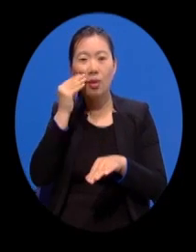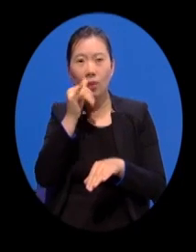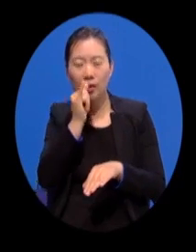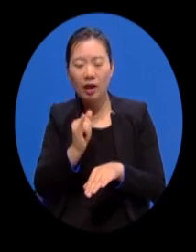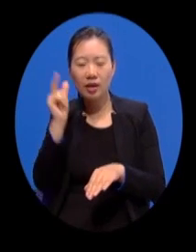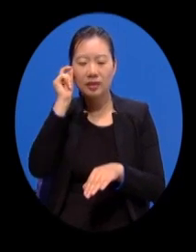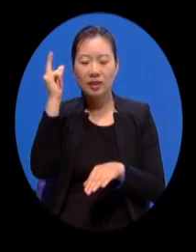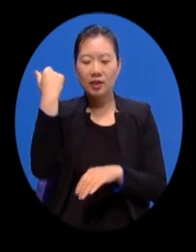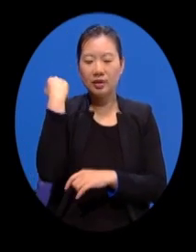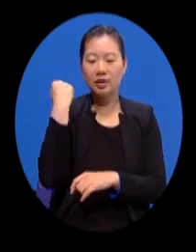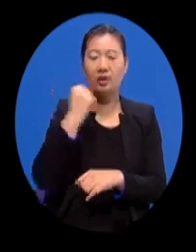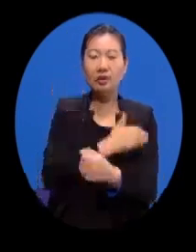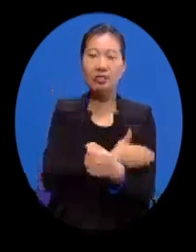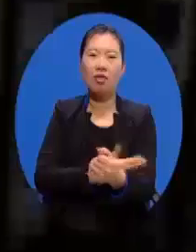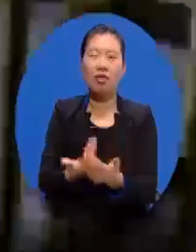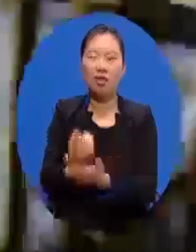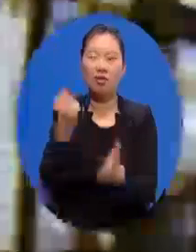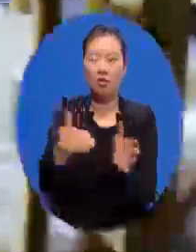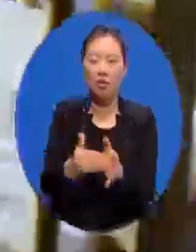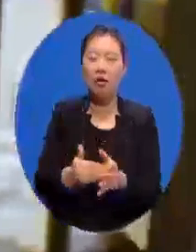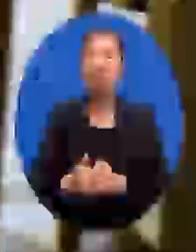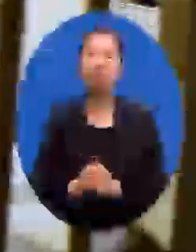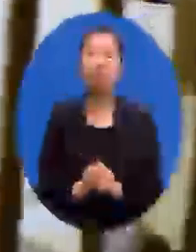뛰어난 기억력을 가지게 된다는 겁니다.